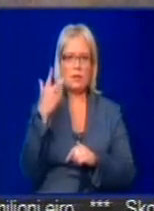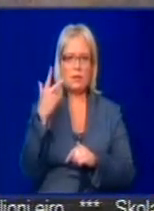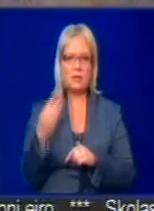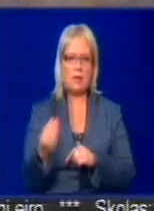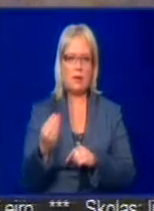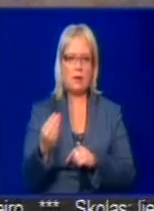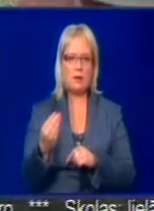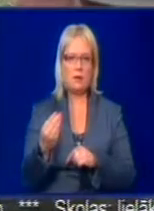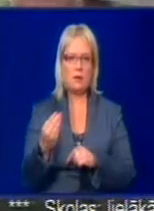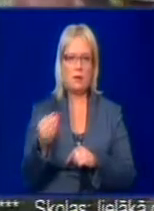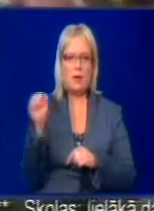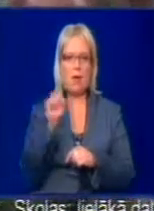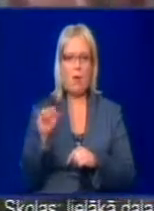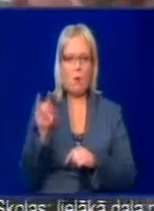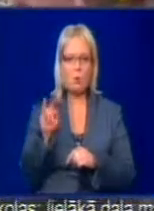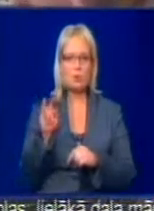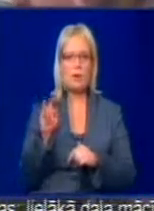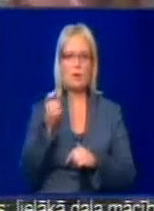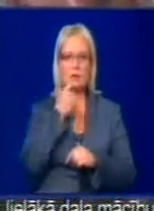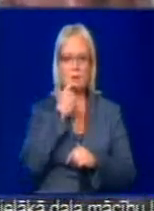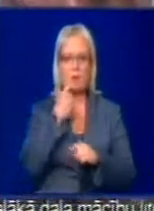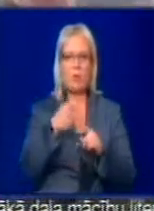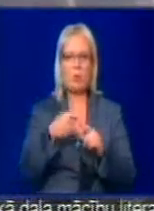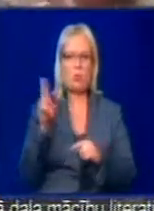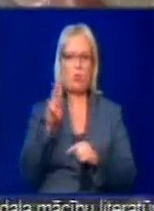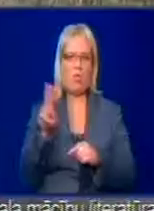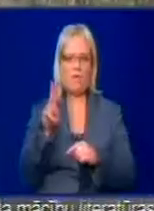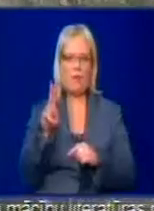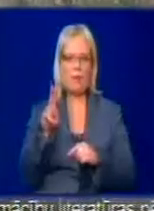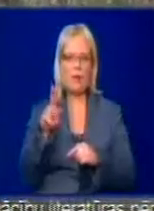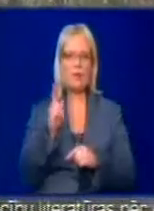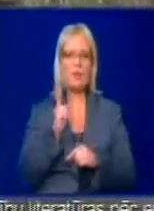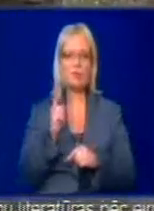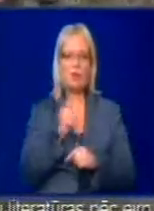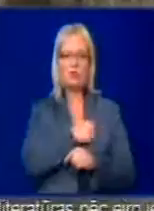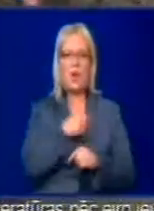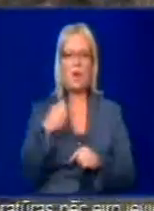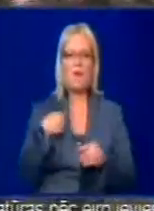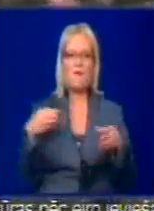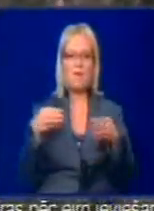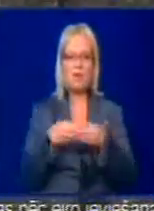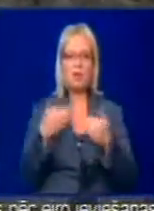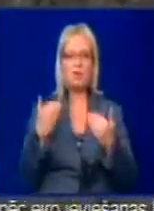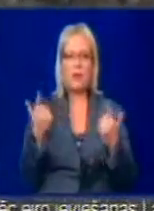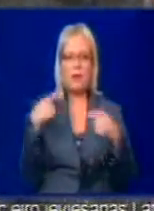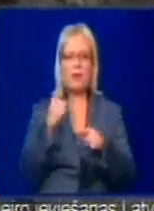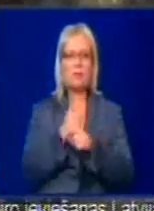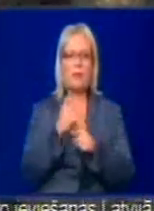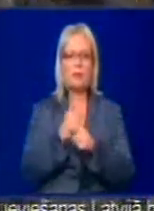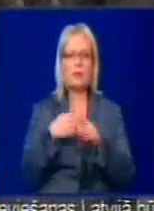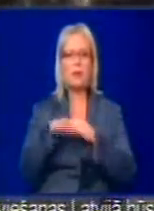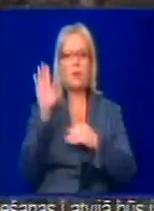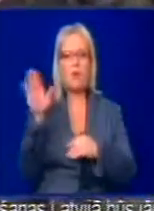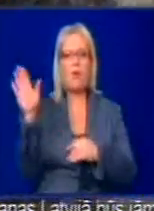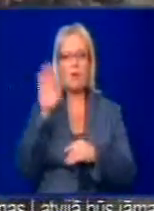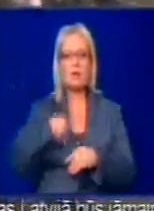dienas augusta, septembrī un novembrī. Dežūrējošais karavīrs šajā laikā arī nedrīkst pamest